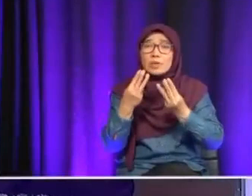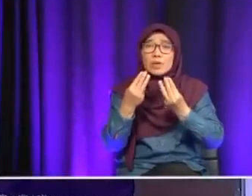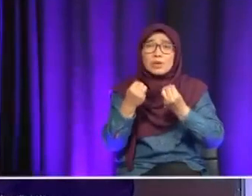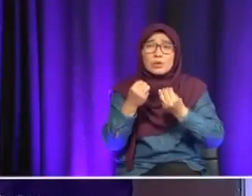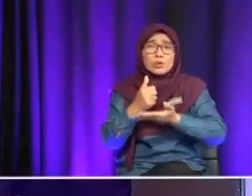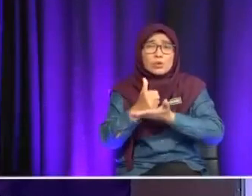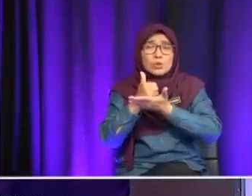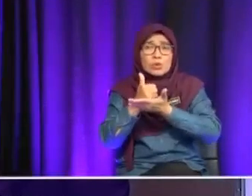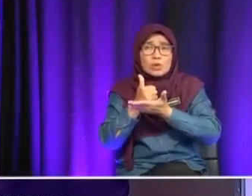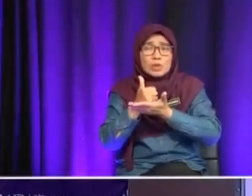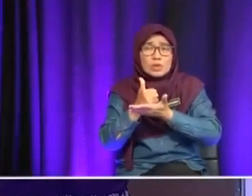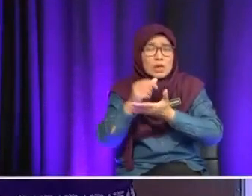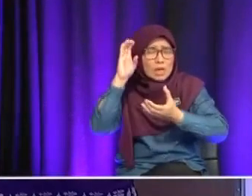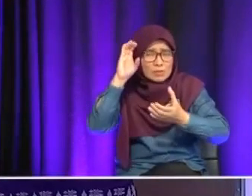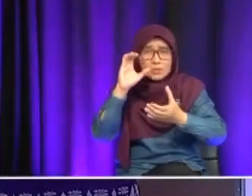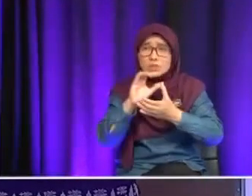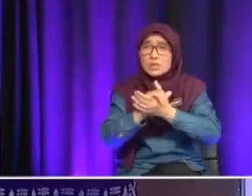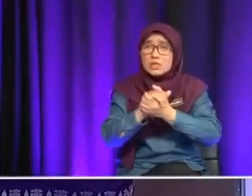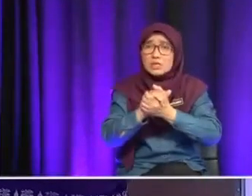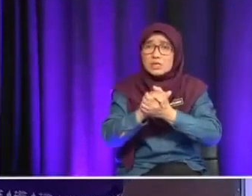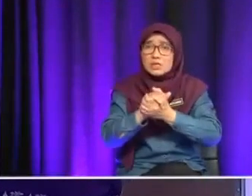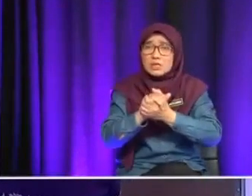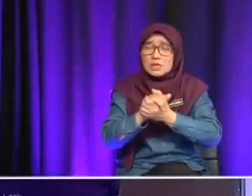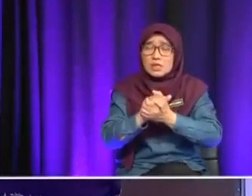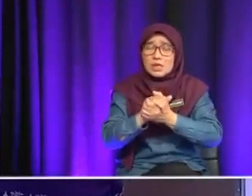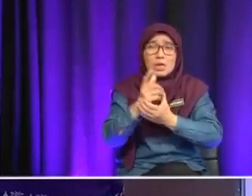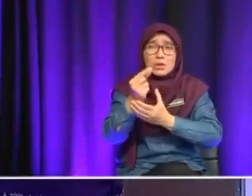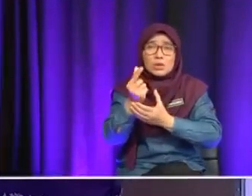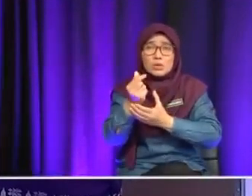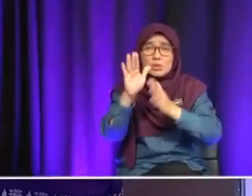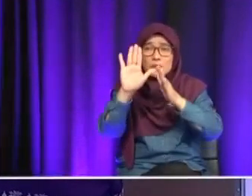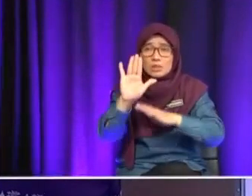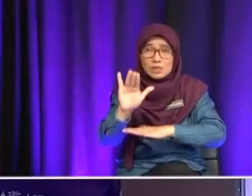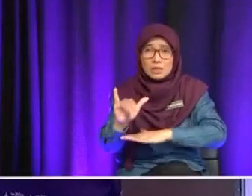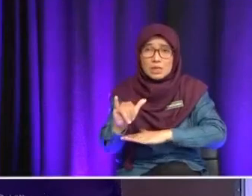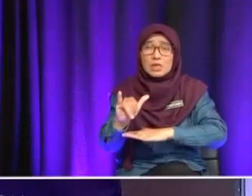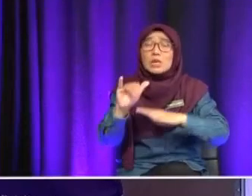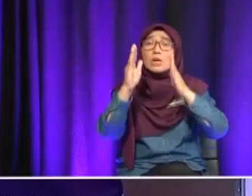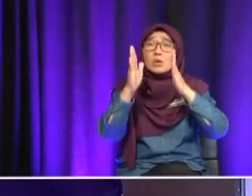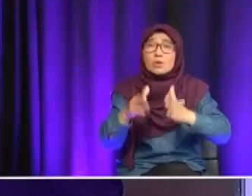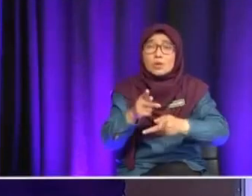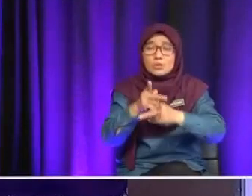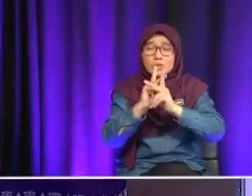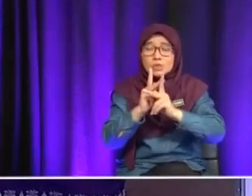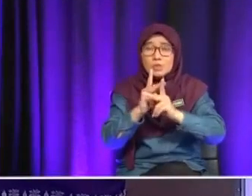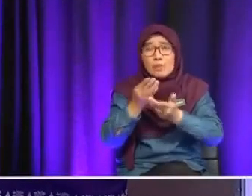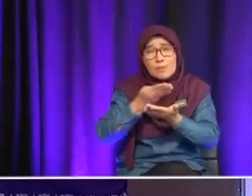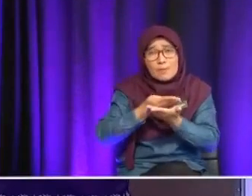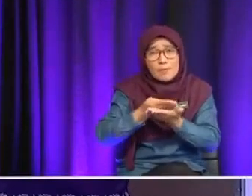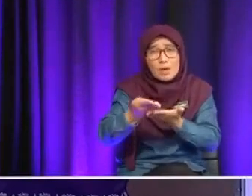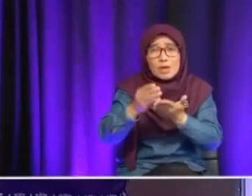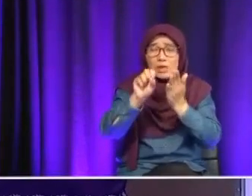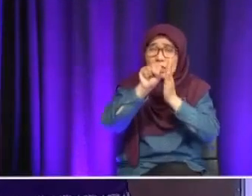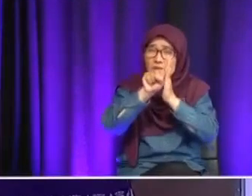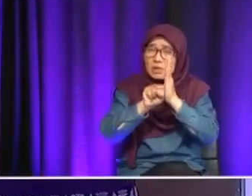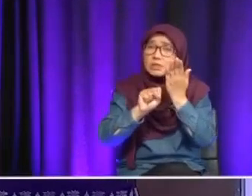satu agama yang cukup lengkap, syumul. Segala aspek kita lihat. Akad dalam muamalah ini juga begitu.